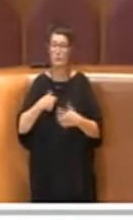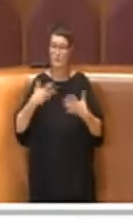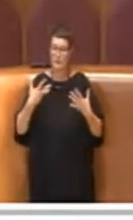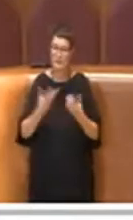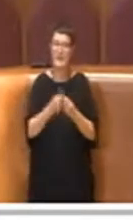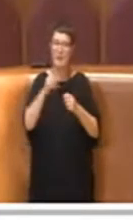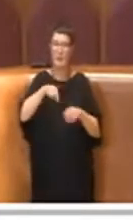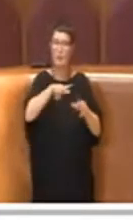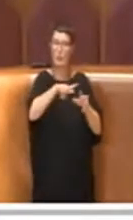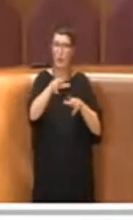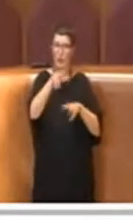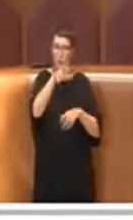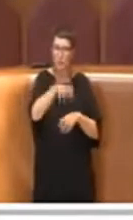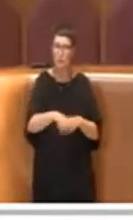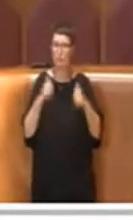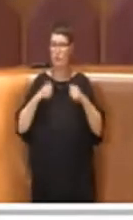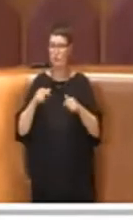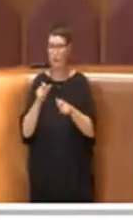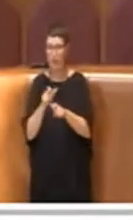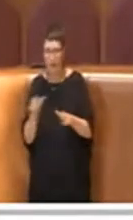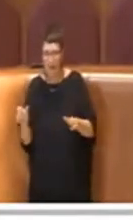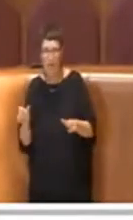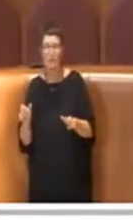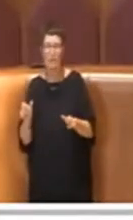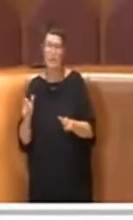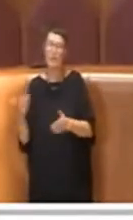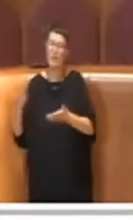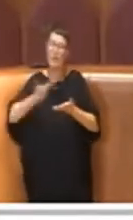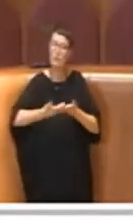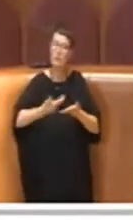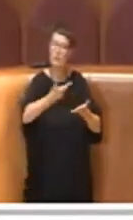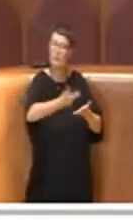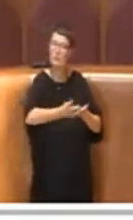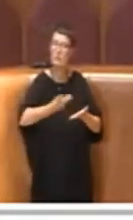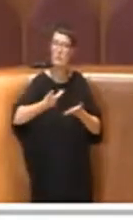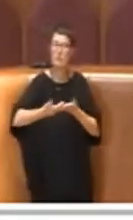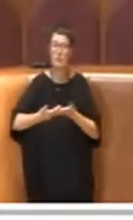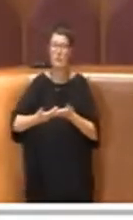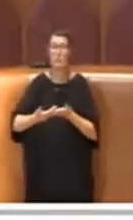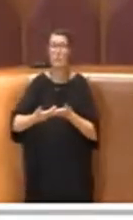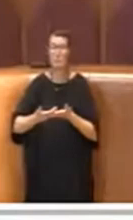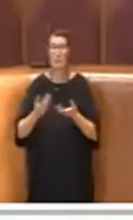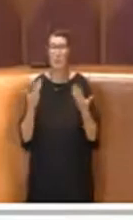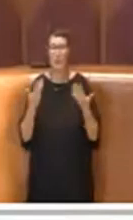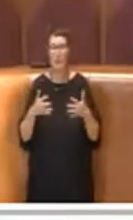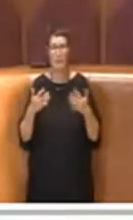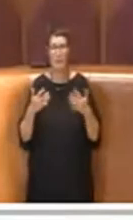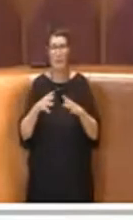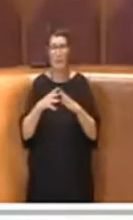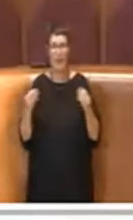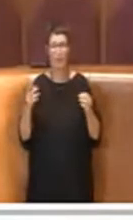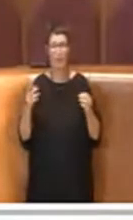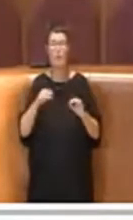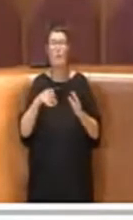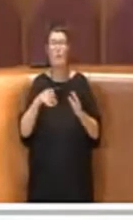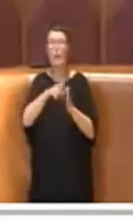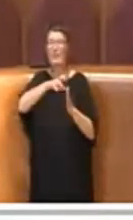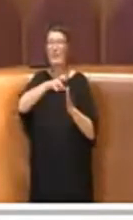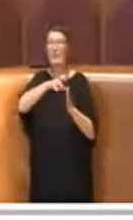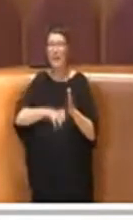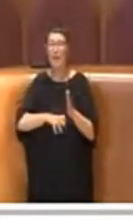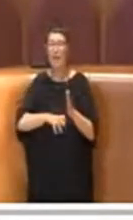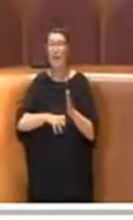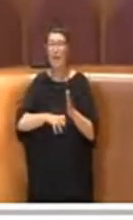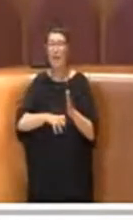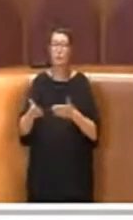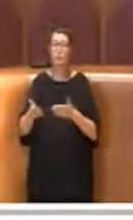con i cittadini che hanno portato alla presentazione di diverse delibere di salvaguardia. Abbiamo detto ce ne sono ancora